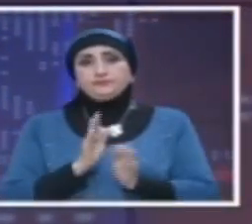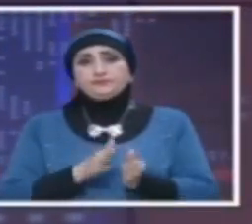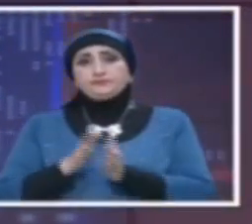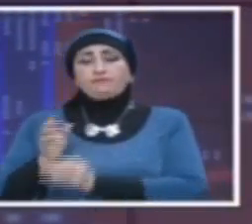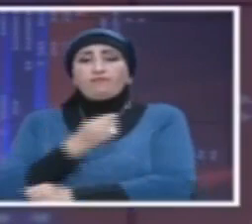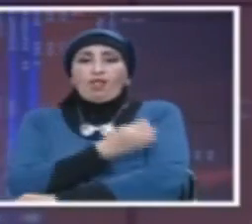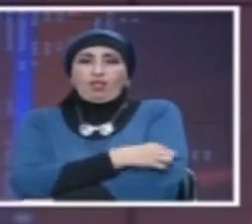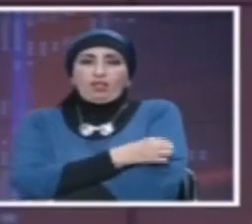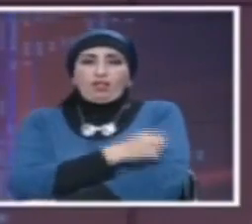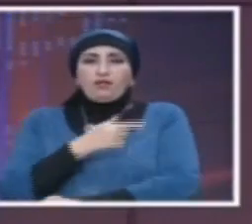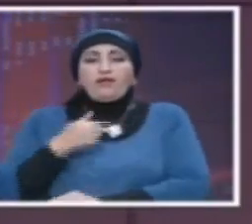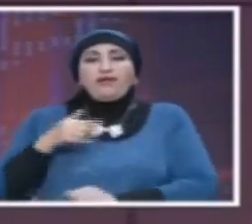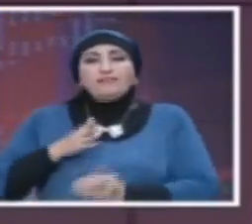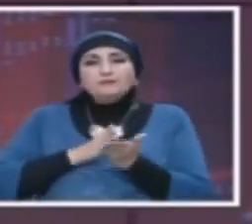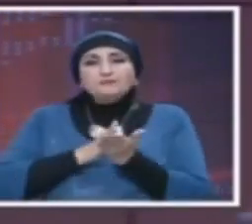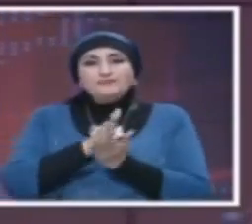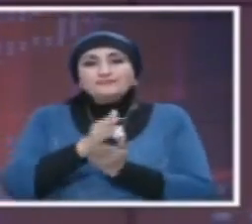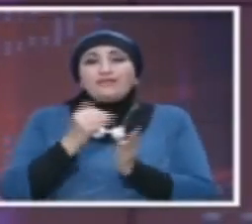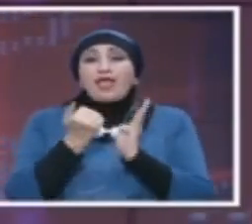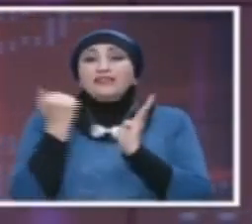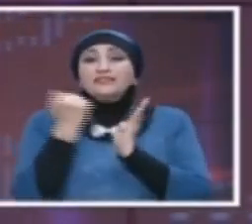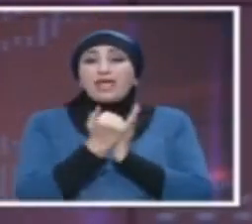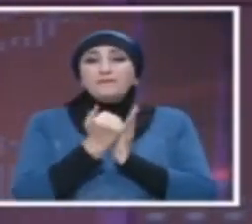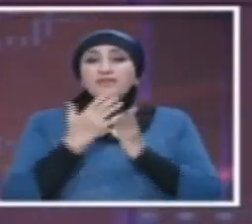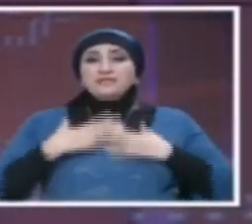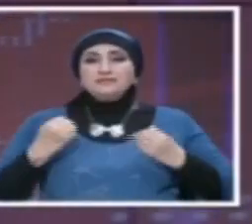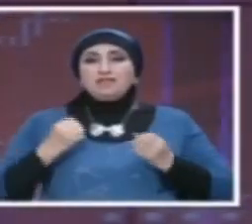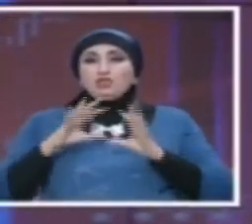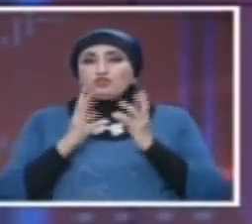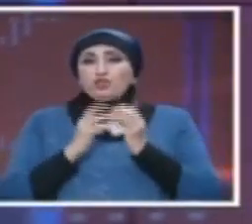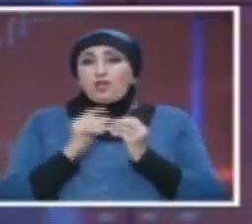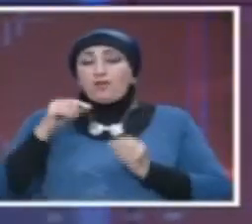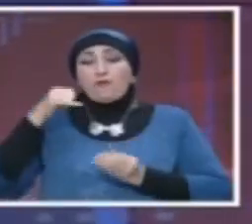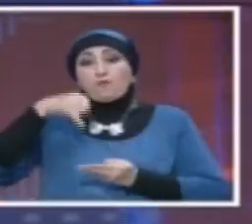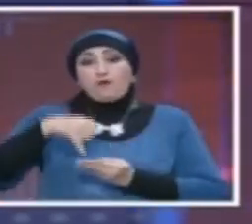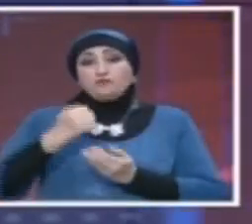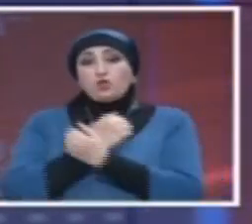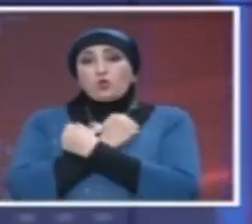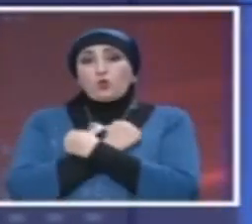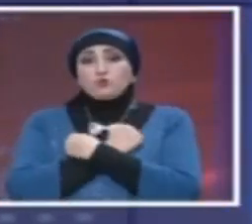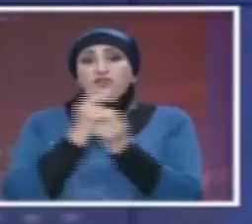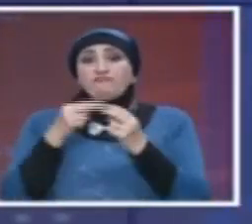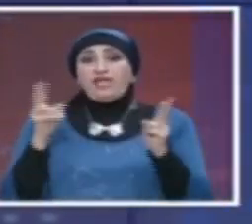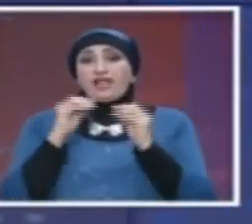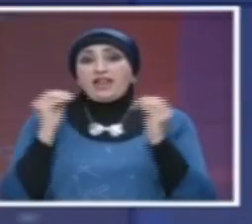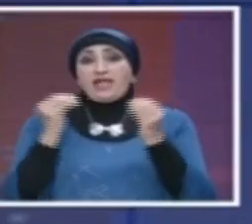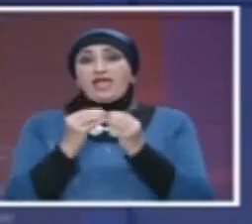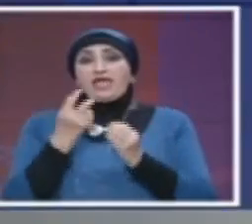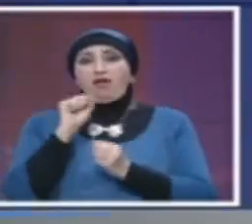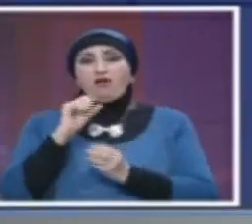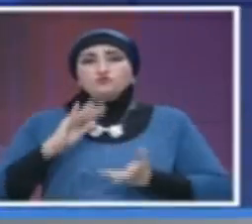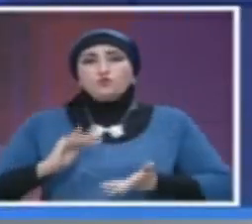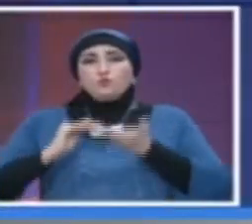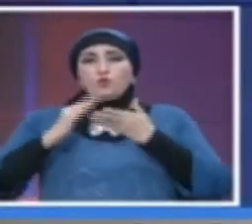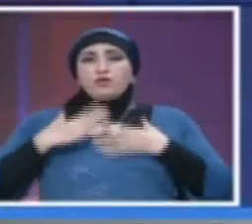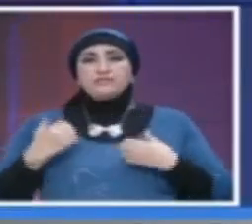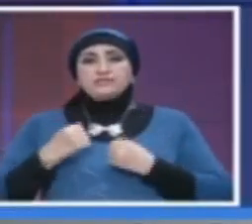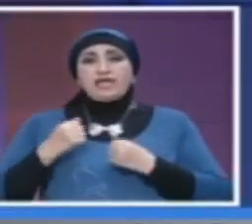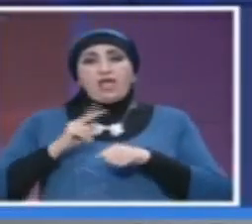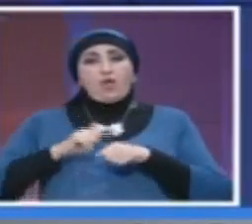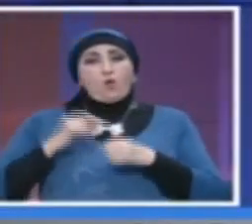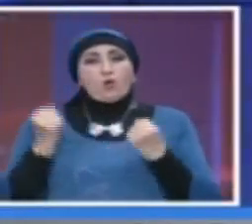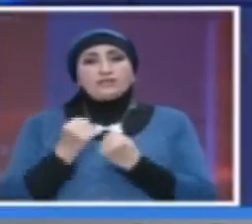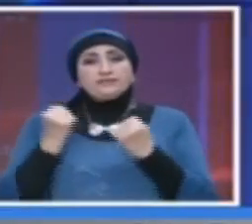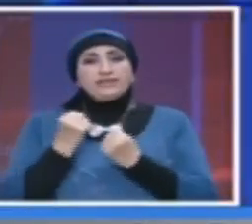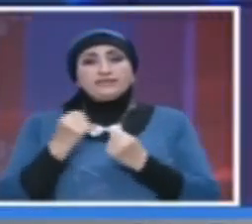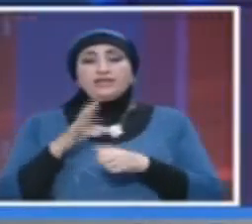وتمهيدا لتطبيق منظومة التأمين الصحي الشامل بمحافظة الأقصر، افتتحت الهيئة العامة للرعاية الصحية فعاليات التدريب